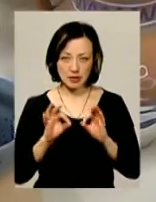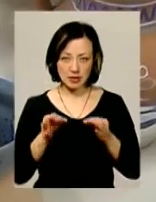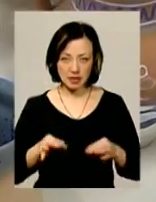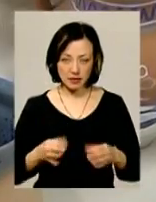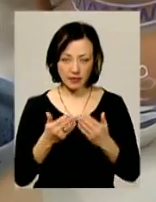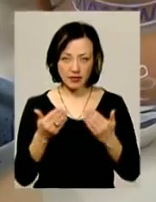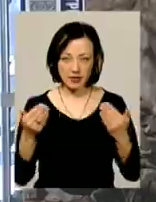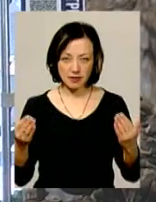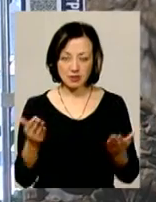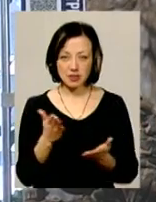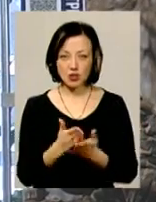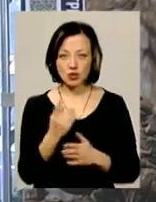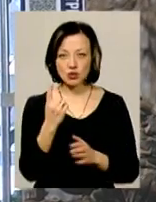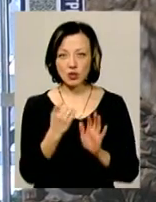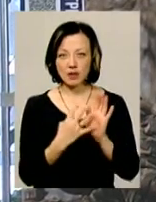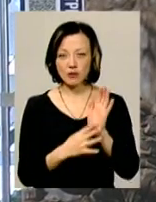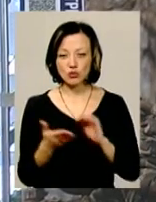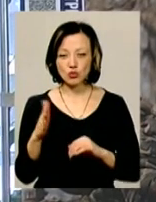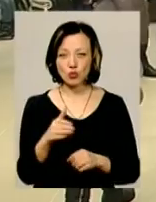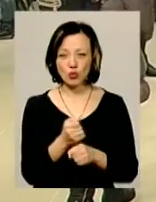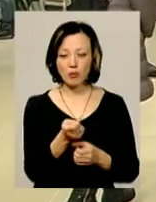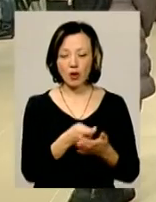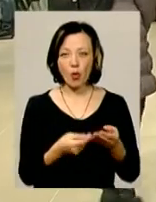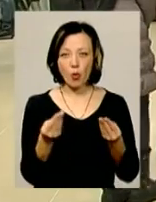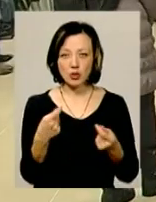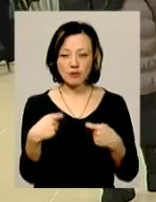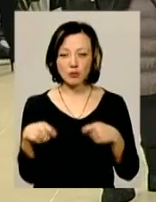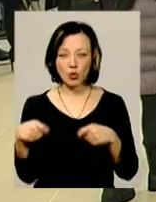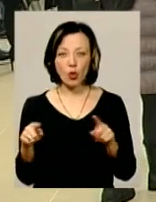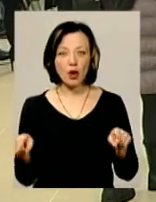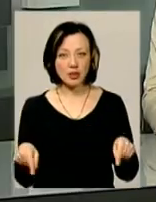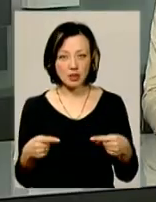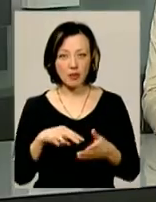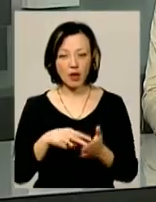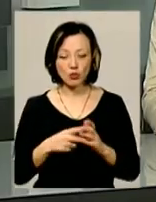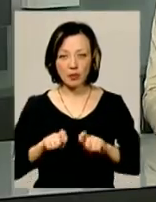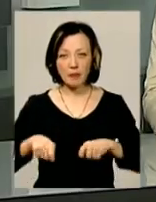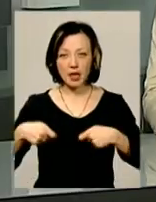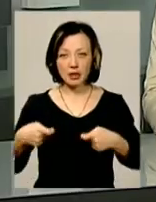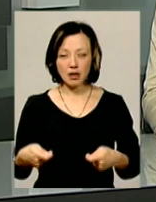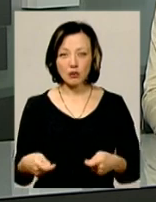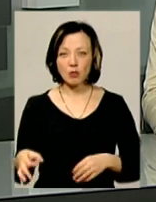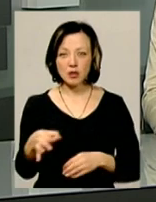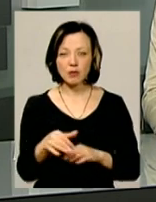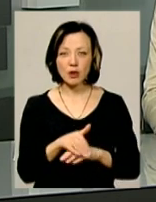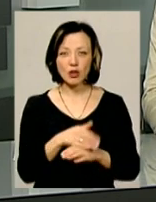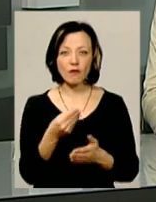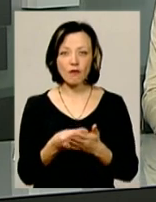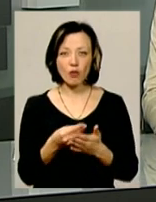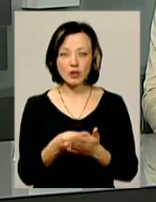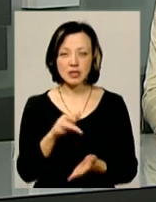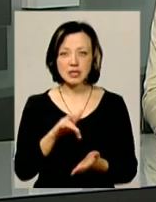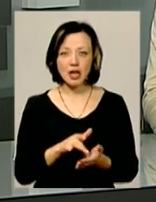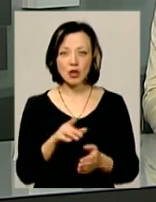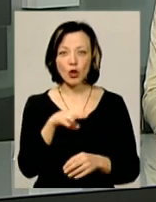В експозиції представлено 190 робіт, кошти від продажу яких організатори планують передати волонтерам обласного благодійного фонду